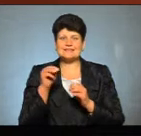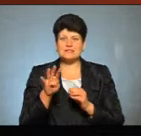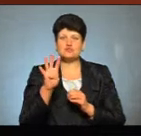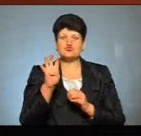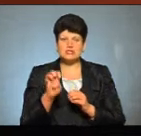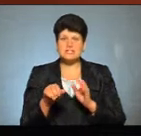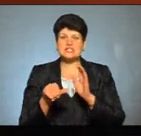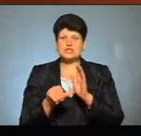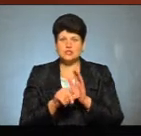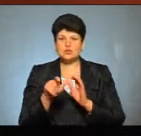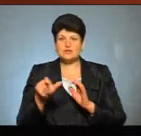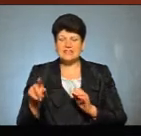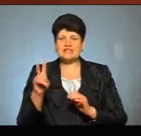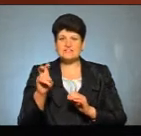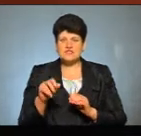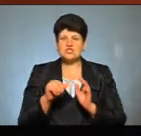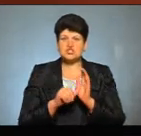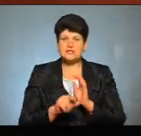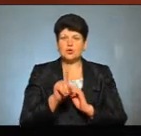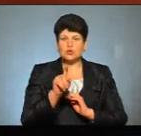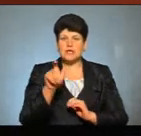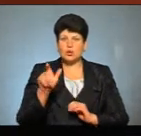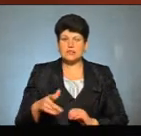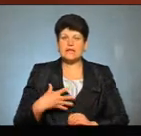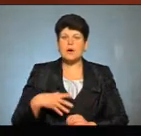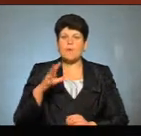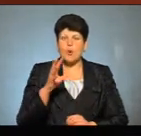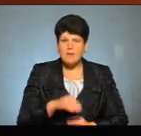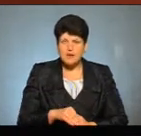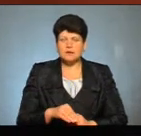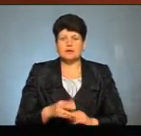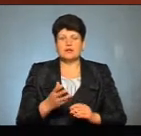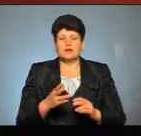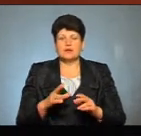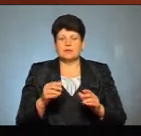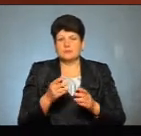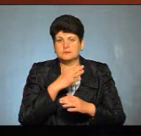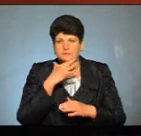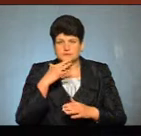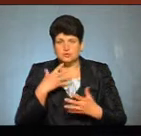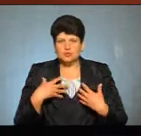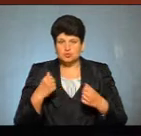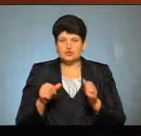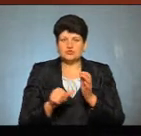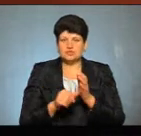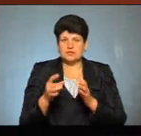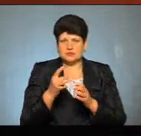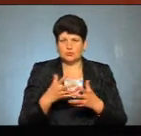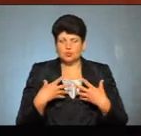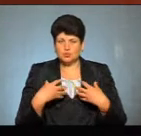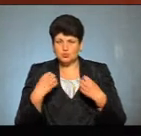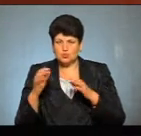406 осіб, 261 людина померла. На щастя, в 6 разів більше одужало. На Тернопільщині за минулу